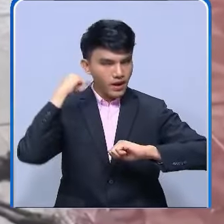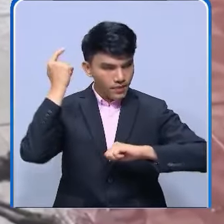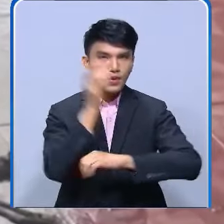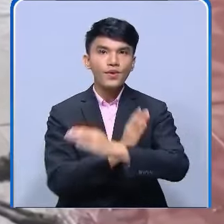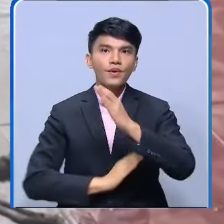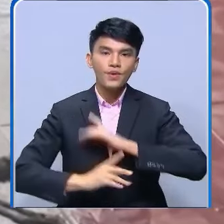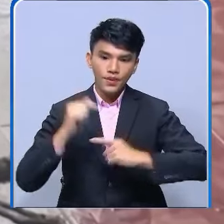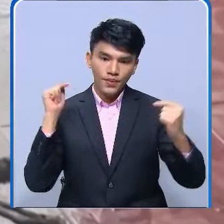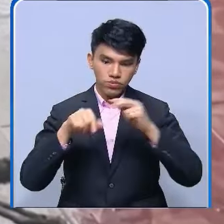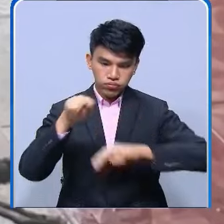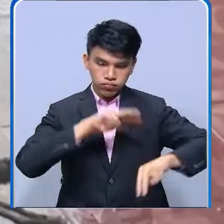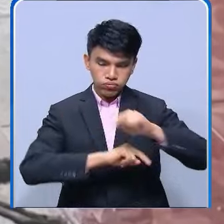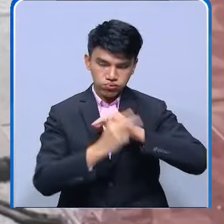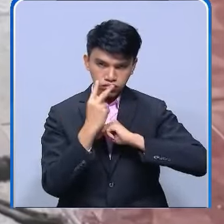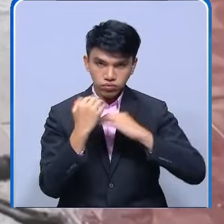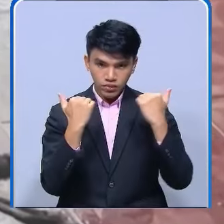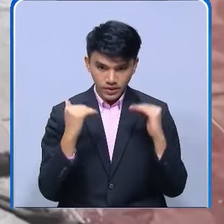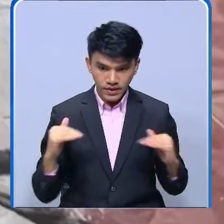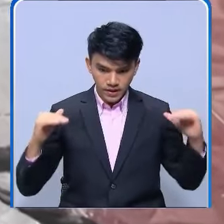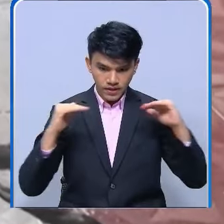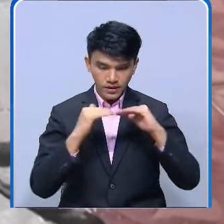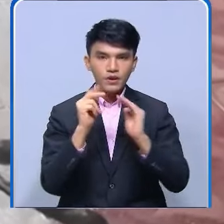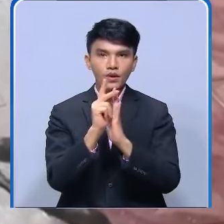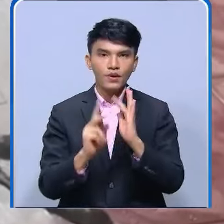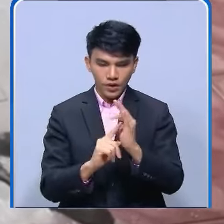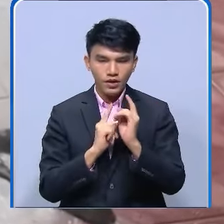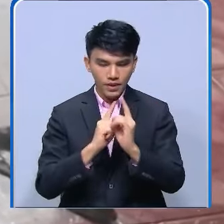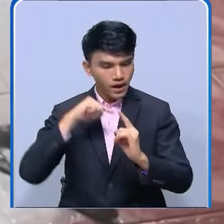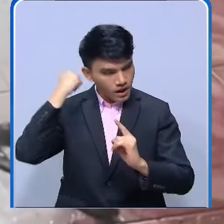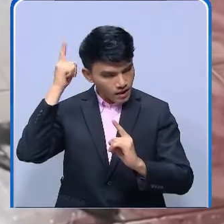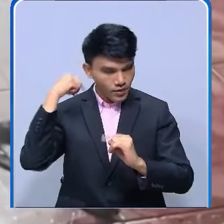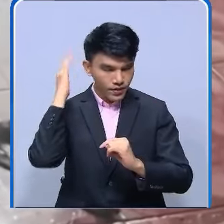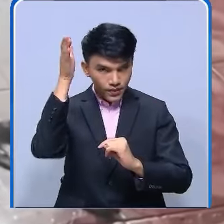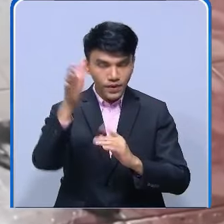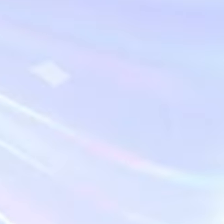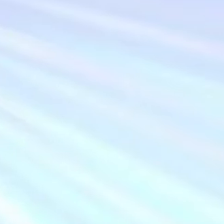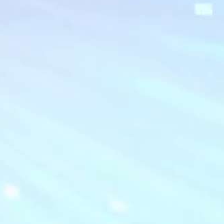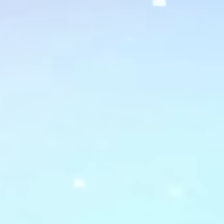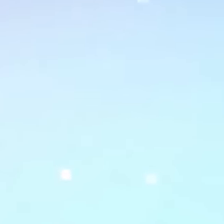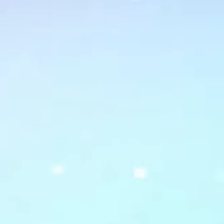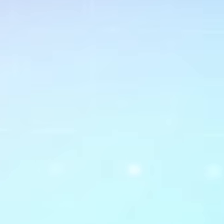ในเรื่องของการดูแลและให้สิทธิประโยชน์ตามกฎหมายแก่หญิงคนดังกล่าวกันต่อไปนะคะ